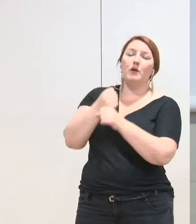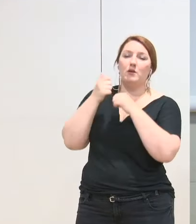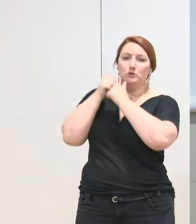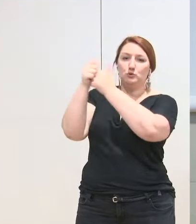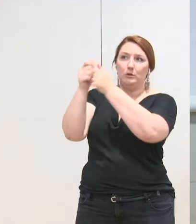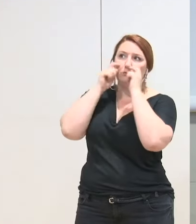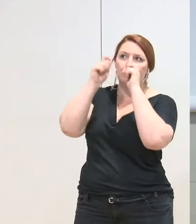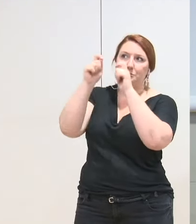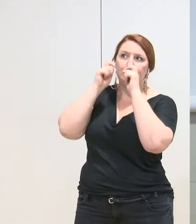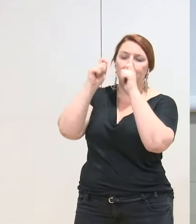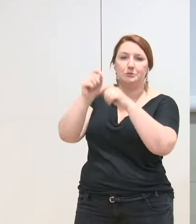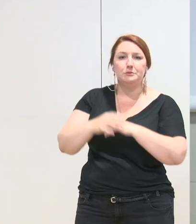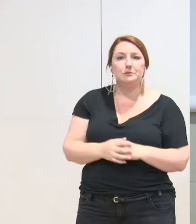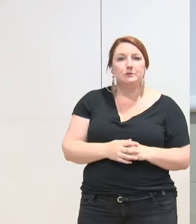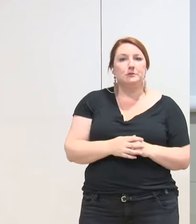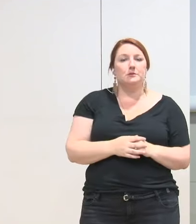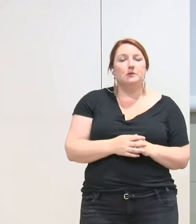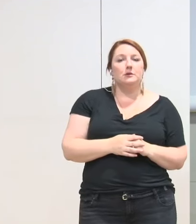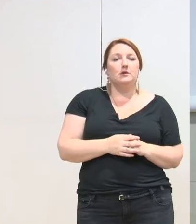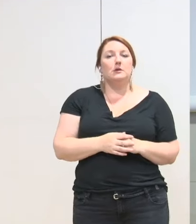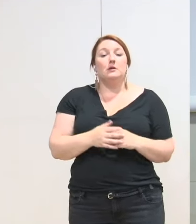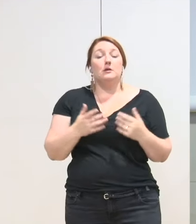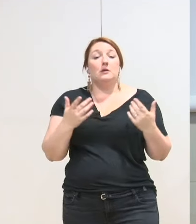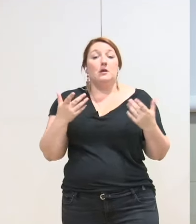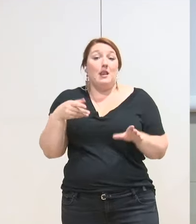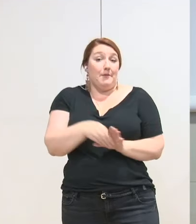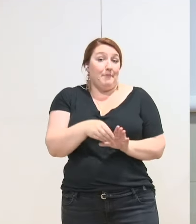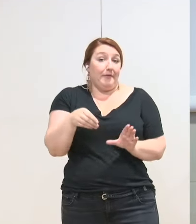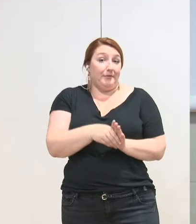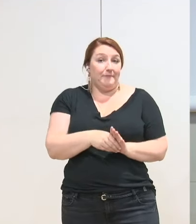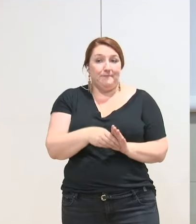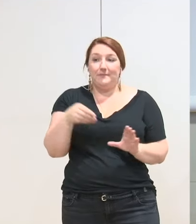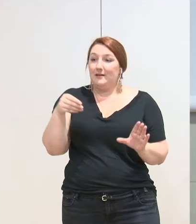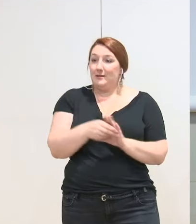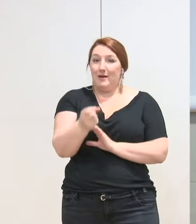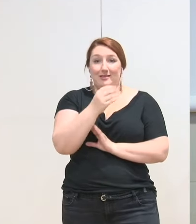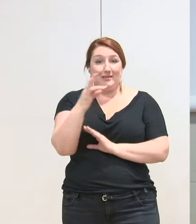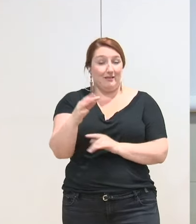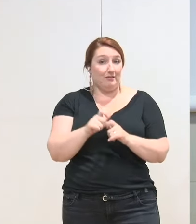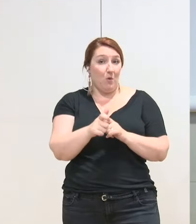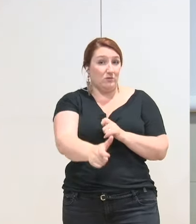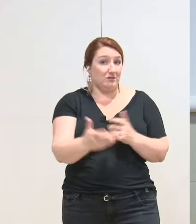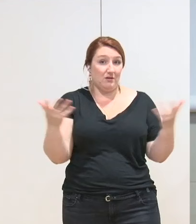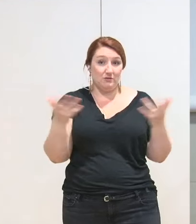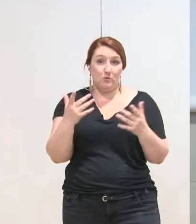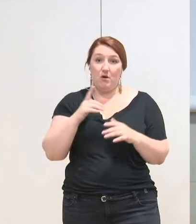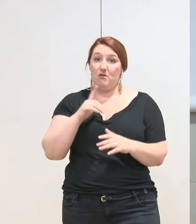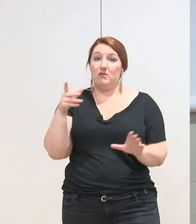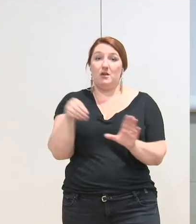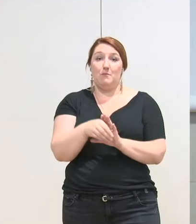travaux l'épargne l'épargne nette la conséquence c'est une érosion rapide de